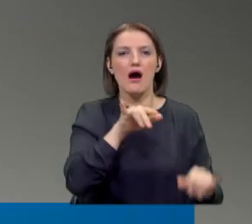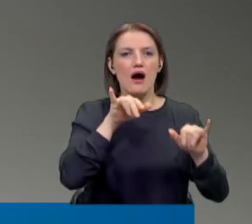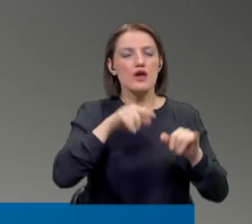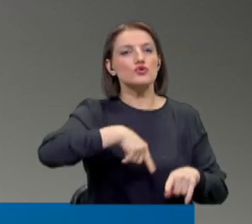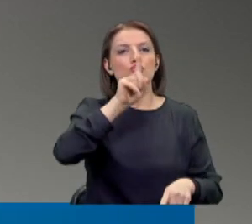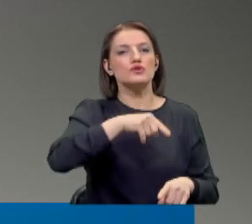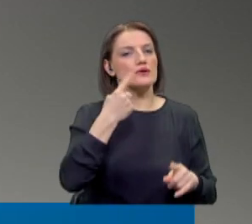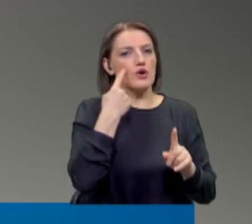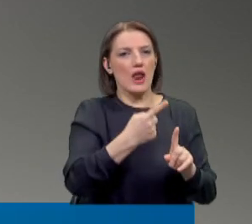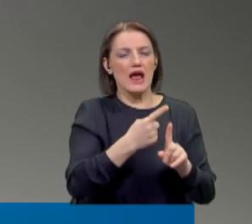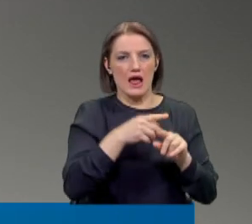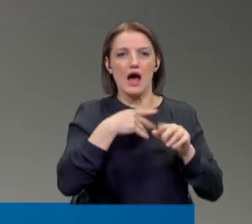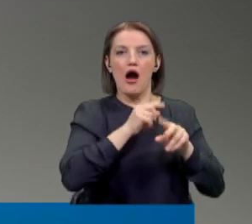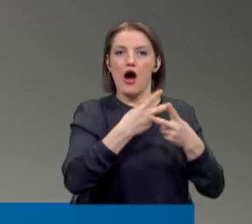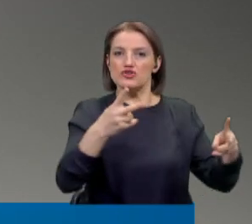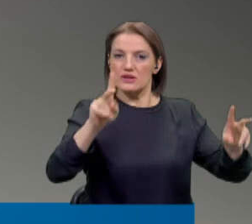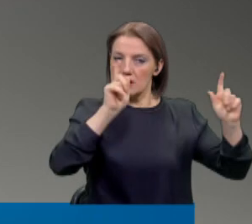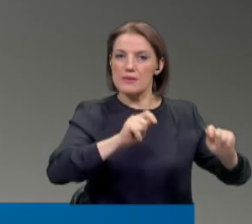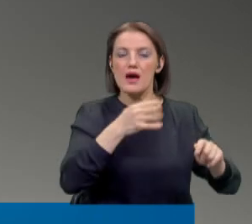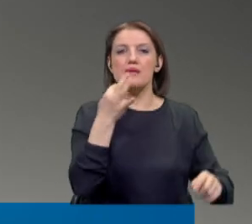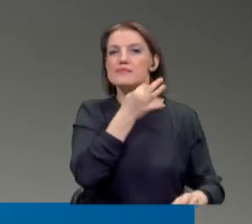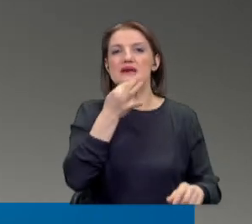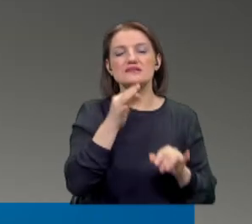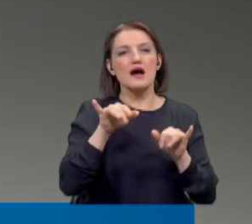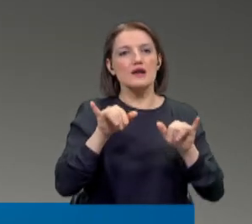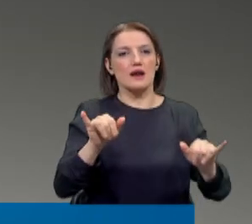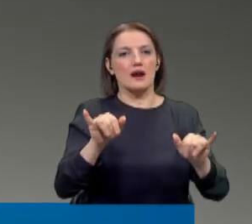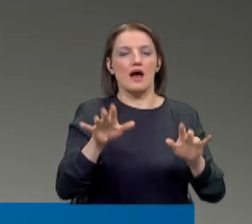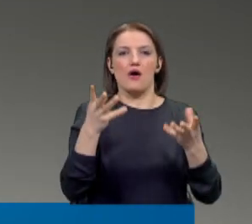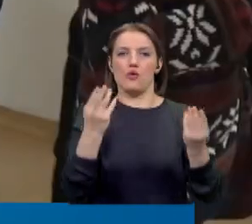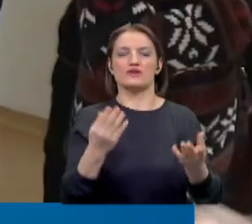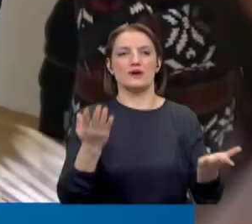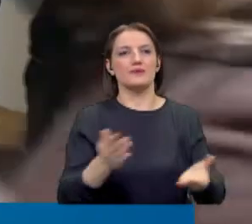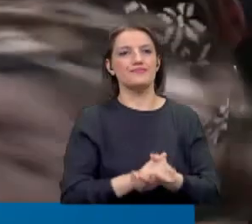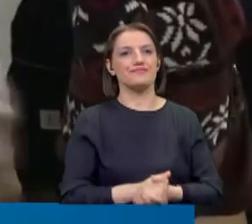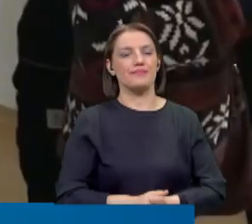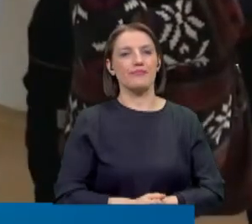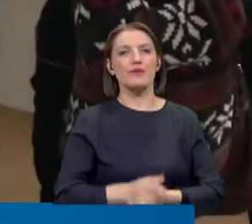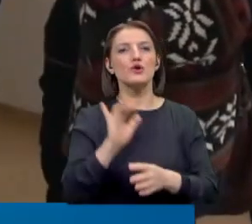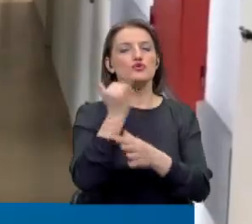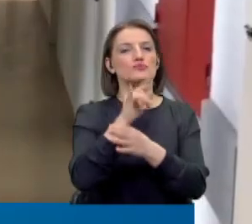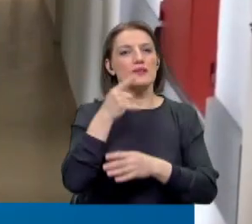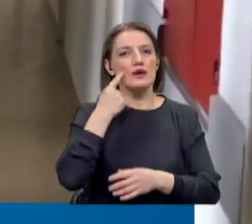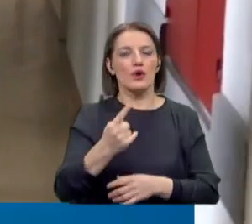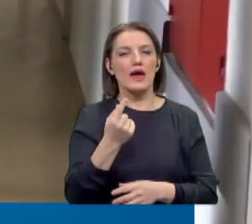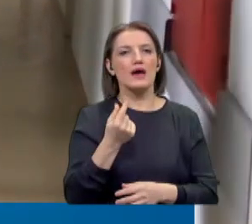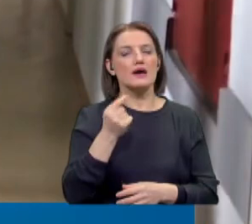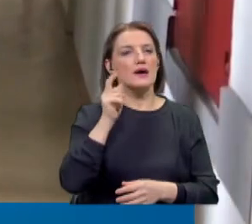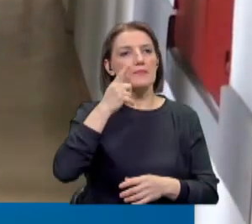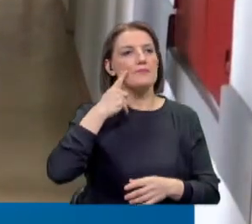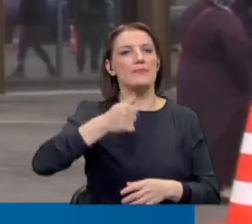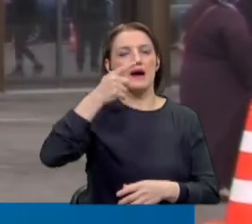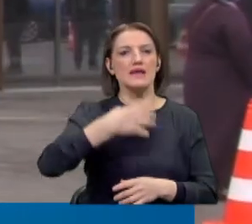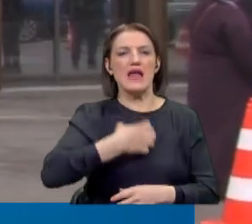günlük olarak ilan etsek benzer manzaralarla karşılaşacağız uzmanlara göre bakanın endişe etmeyin